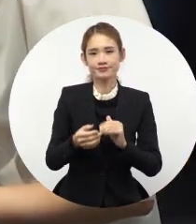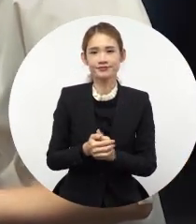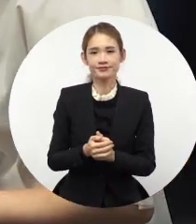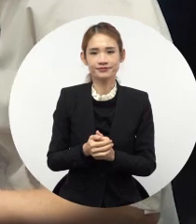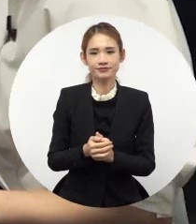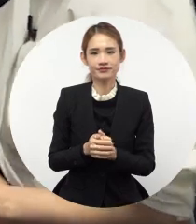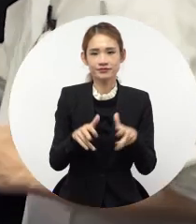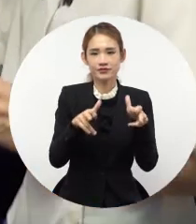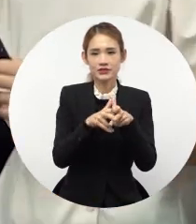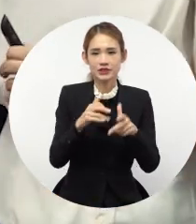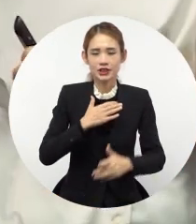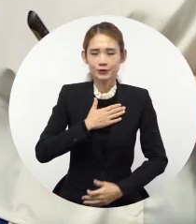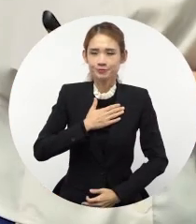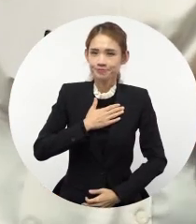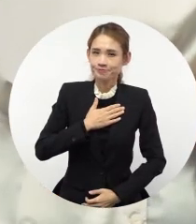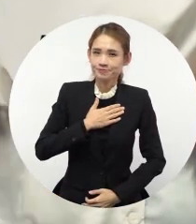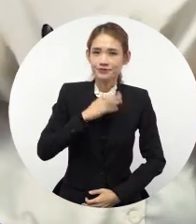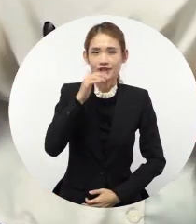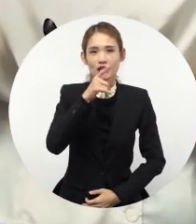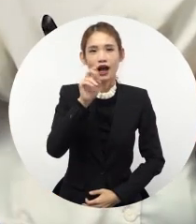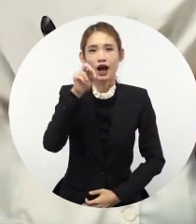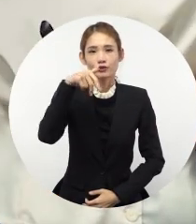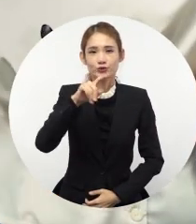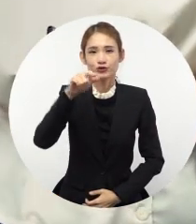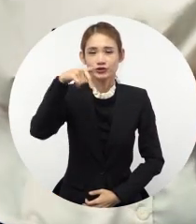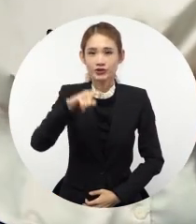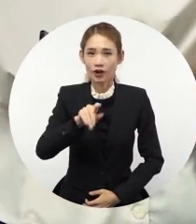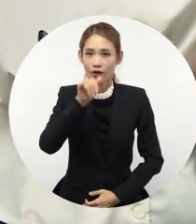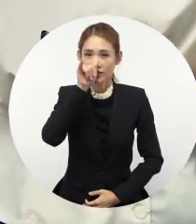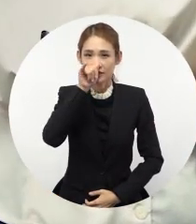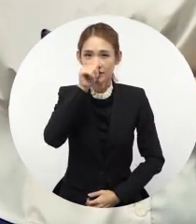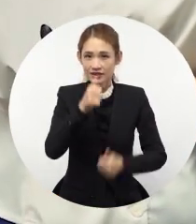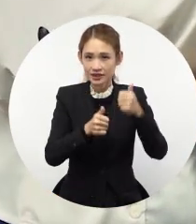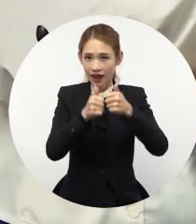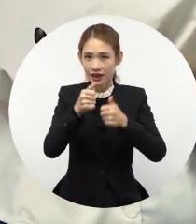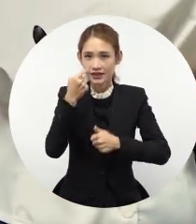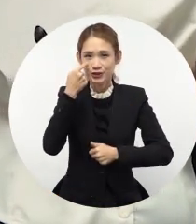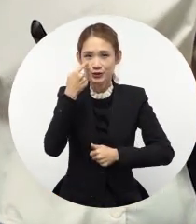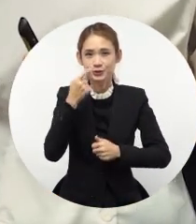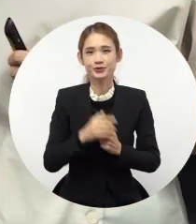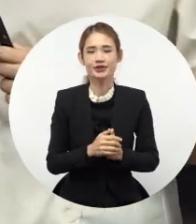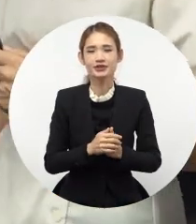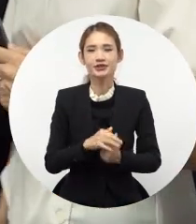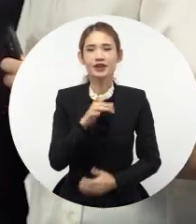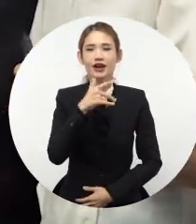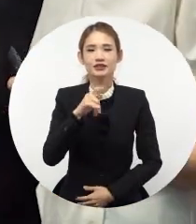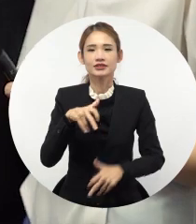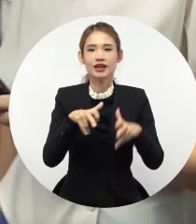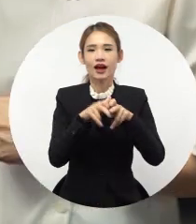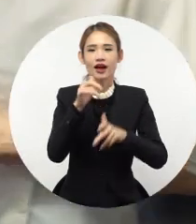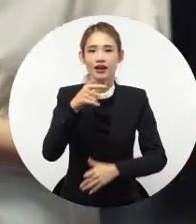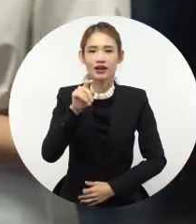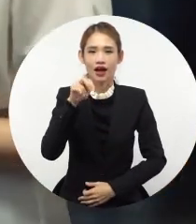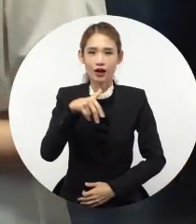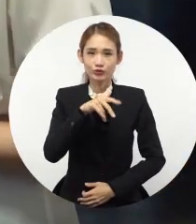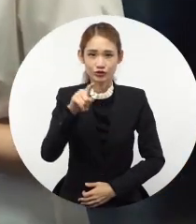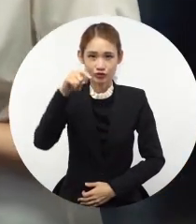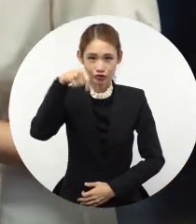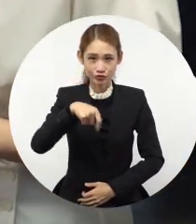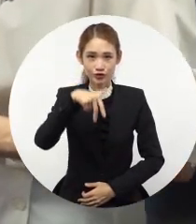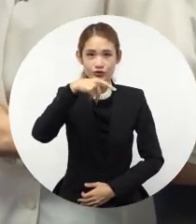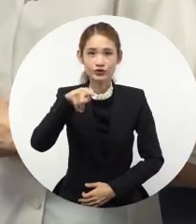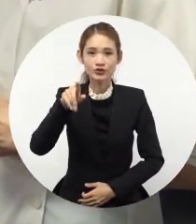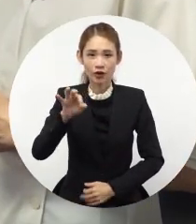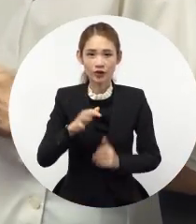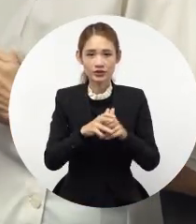여러분의 장애 감수성도 한번 테스트 해보겠습니다. 장애 감수성이란 장애